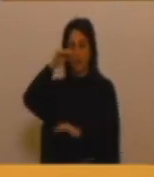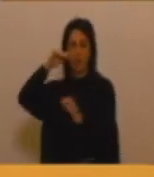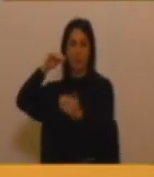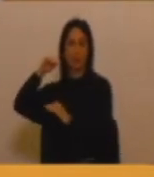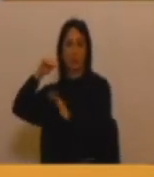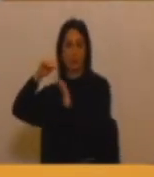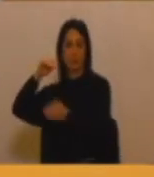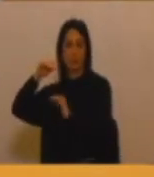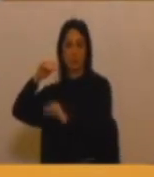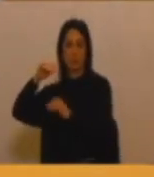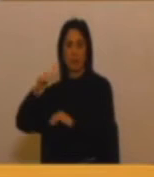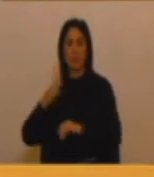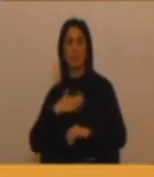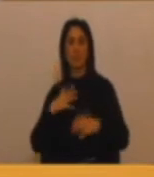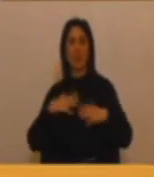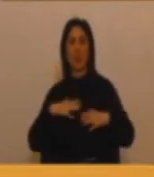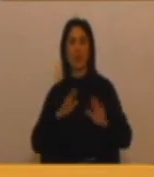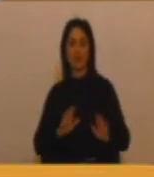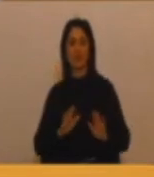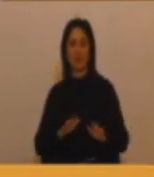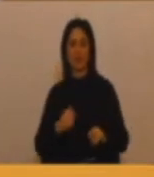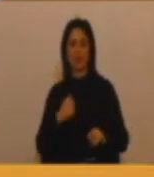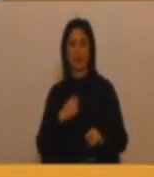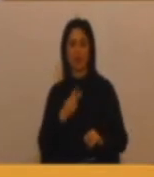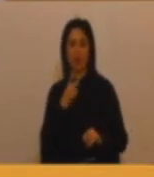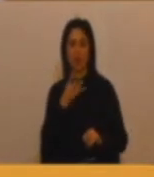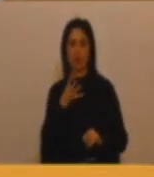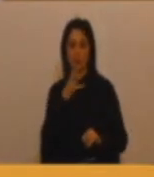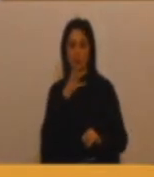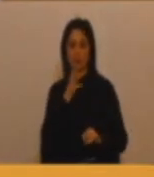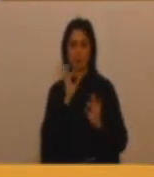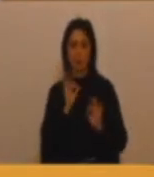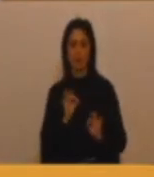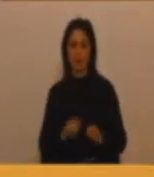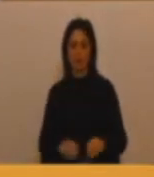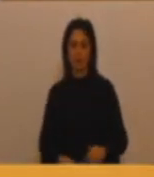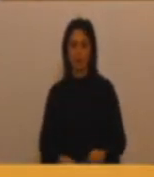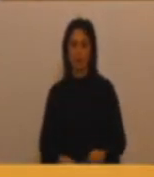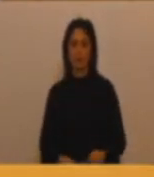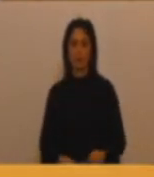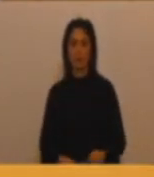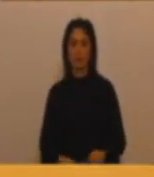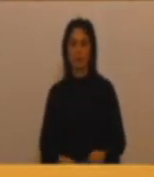ტრადიცია სამხრეთელებს გვაქვს. 25 წელი შემოთავაზებული ნამდვილად მისაღებია. დიდი მადლობა.